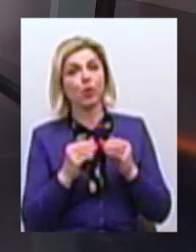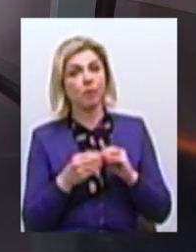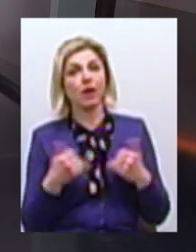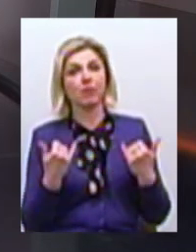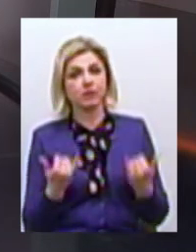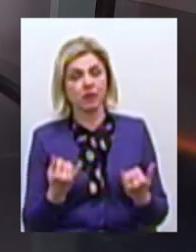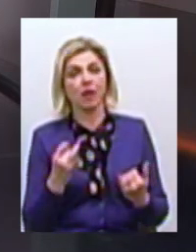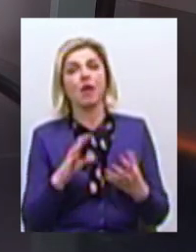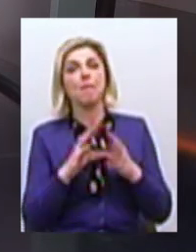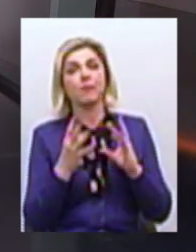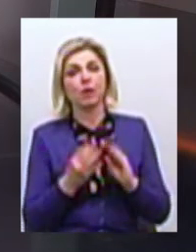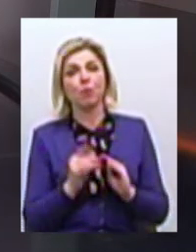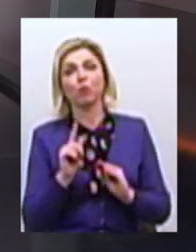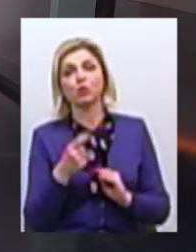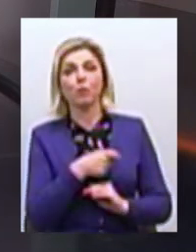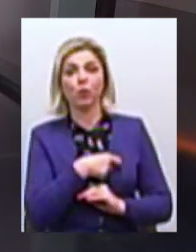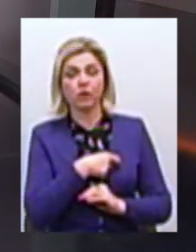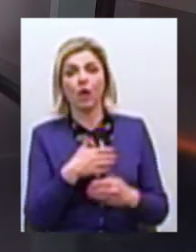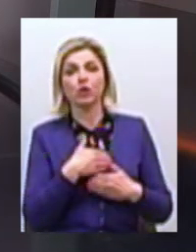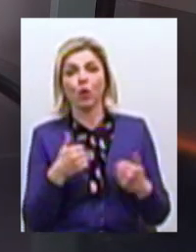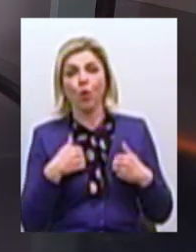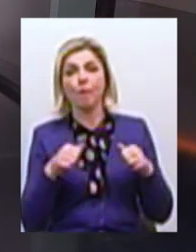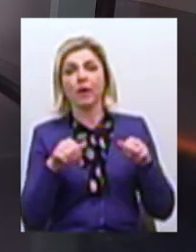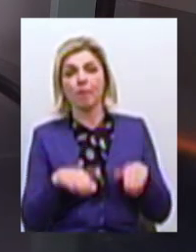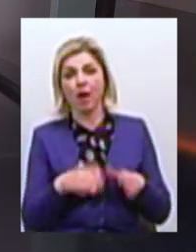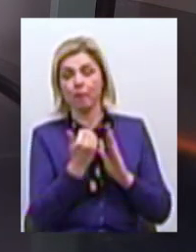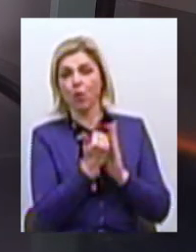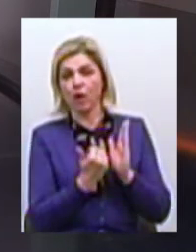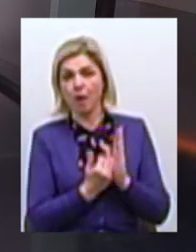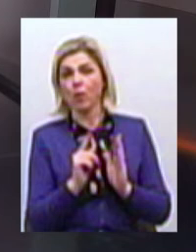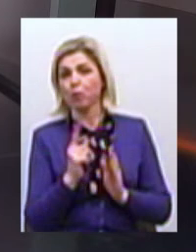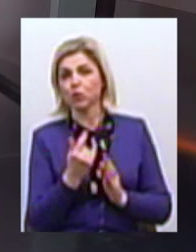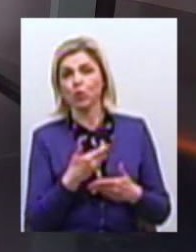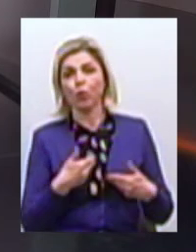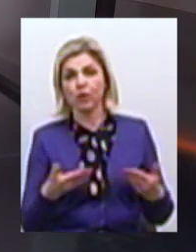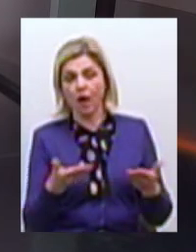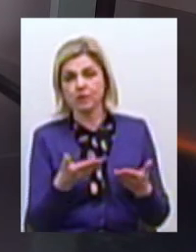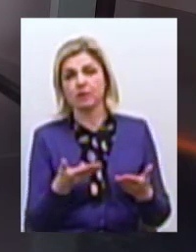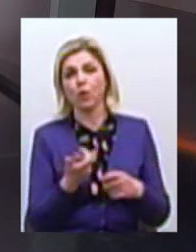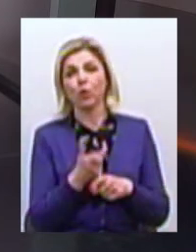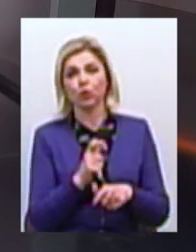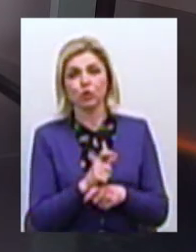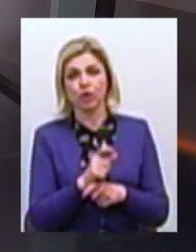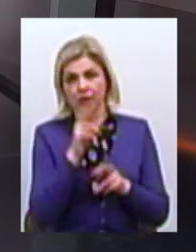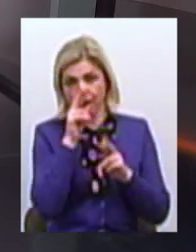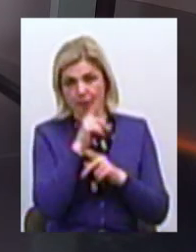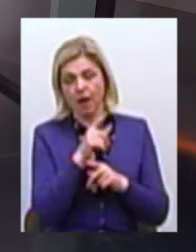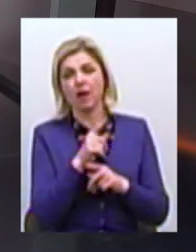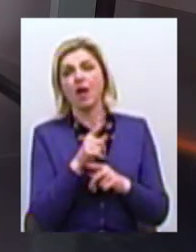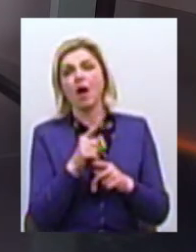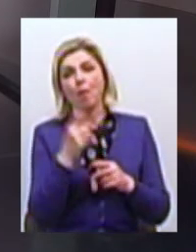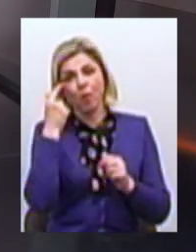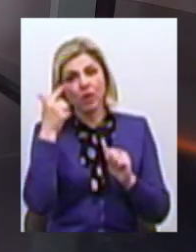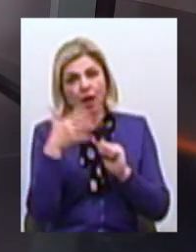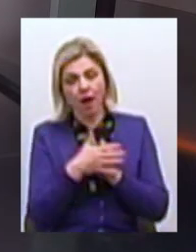і в принципі, чому депутати не хочуть приймати програму, тому що у нас дуже викривлене поняття зоозахисту, в